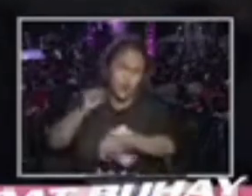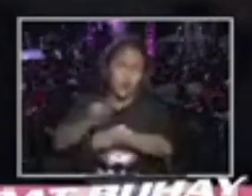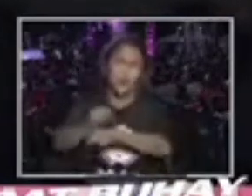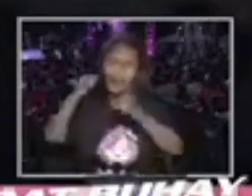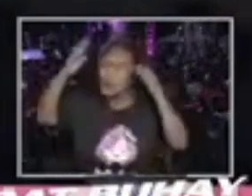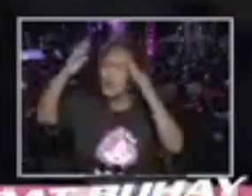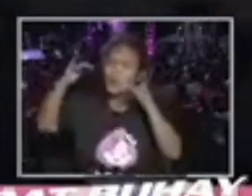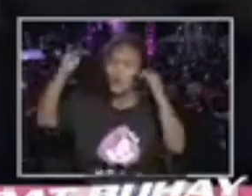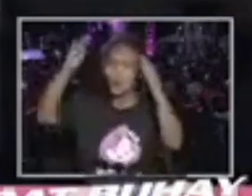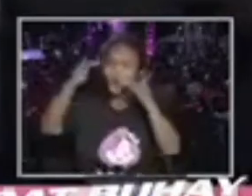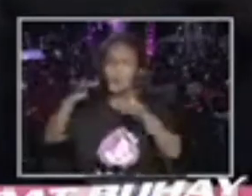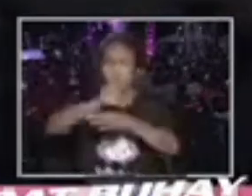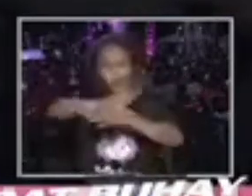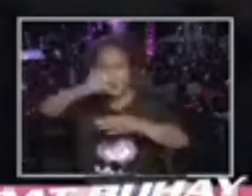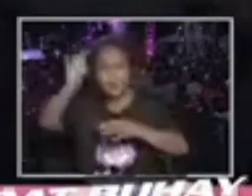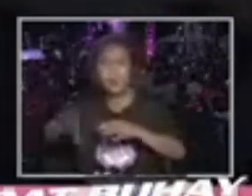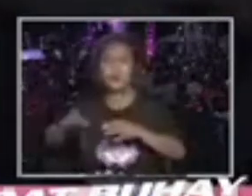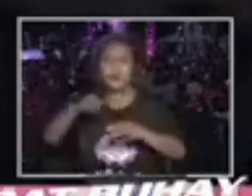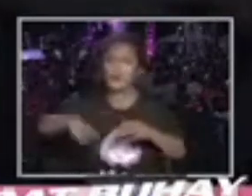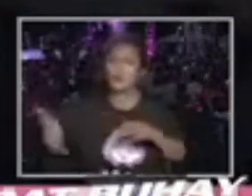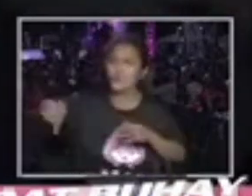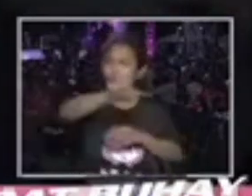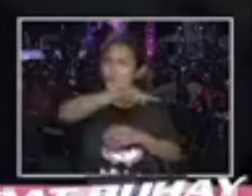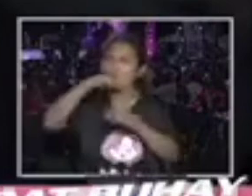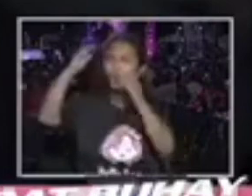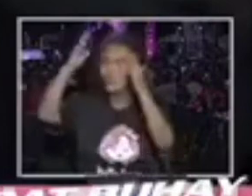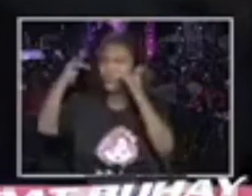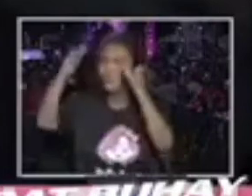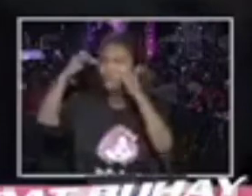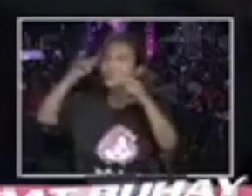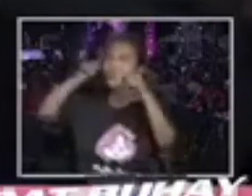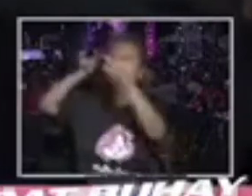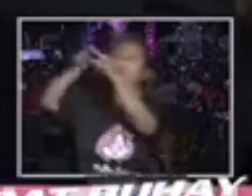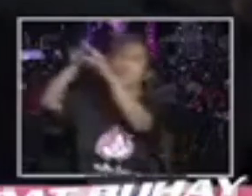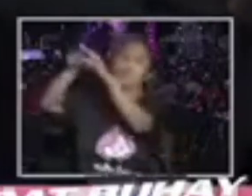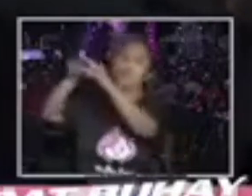katuparan ng ating mga pangarap.